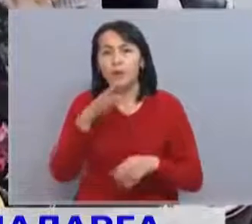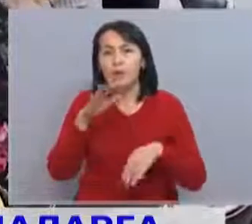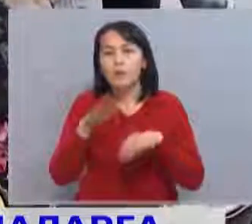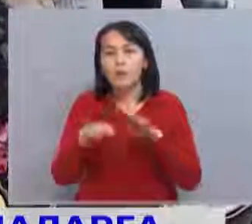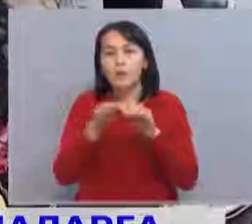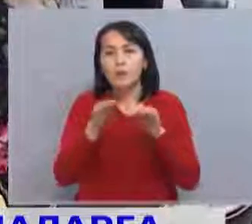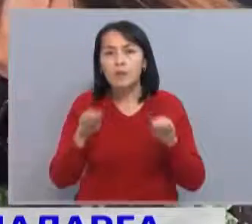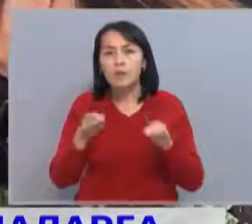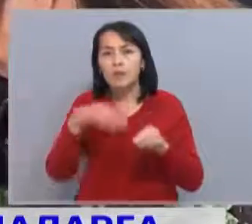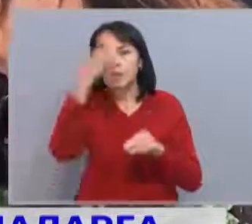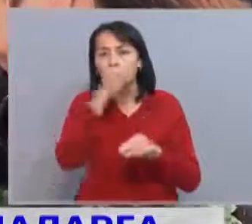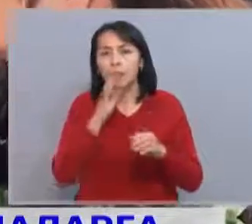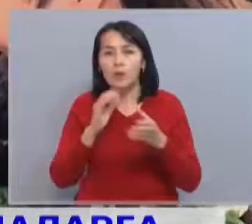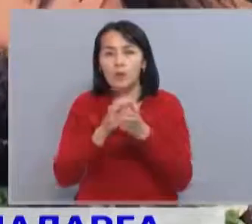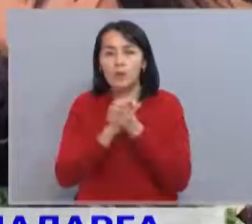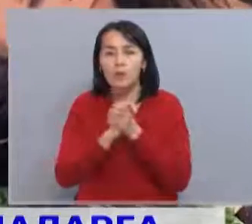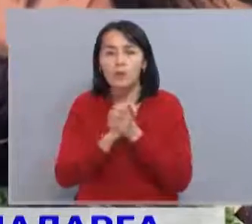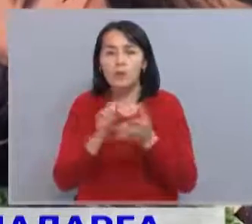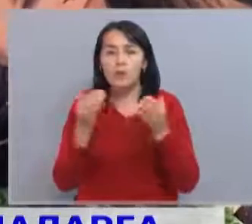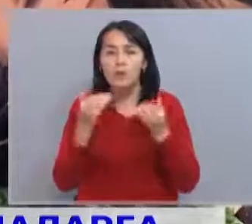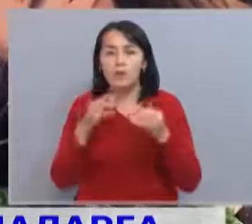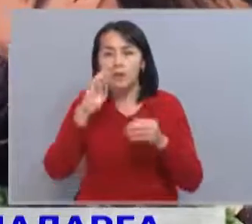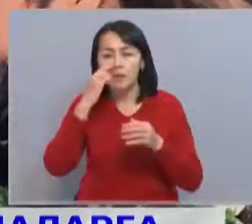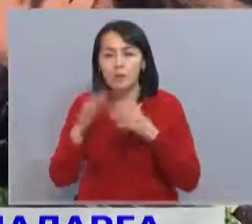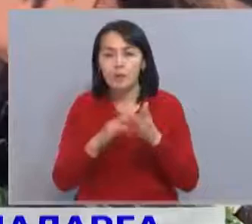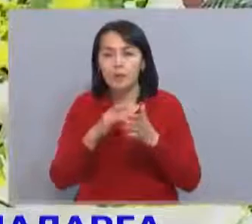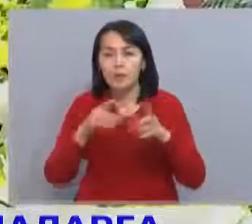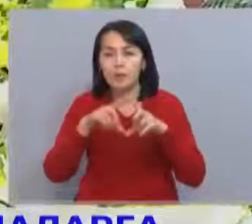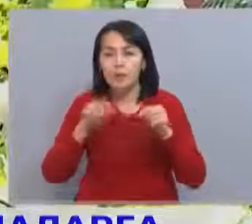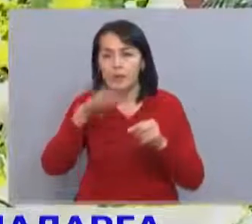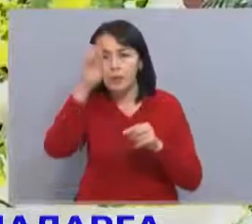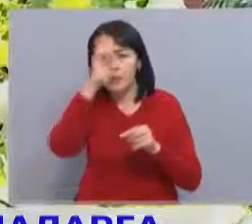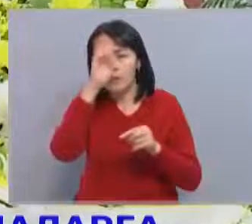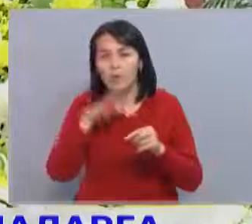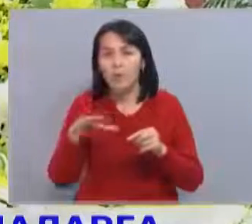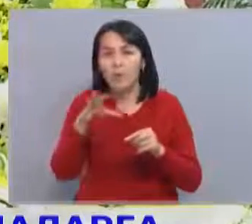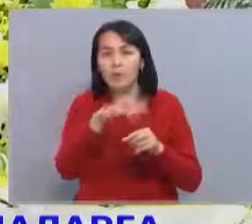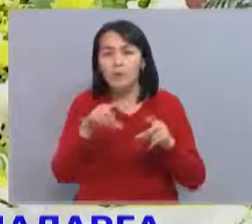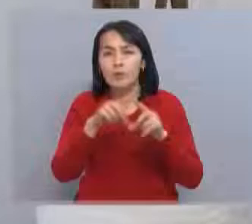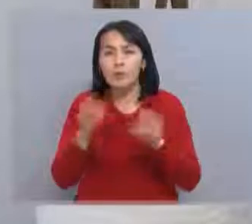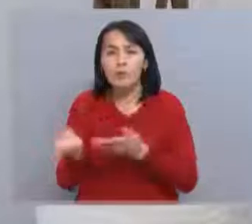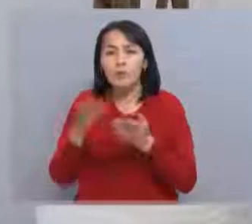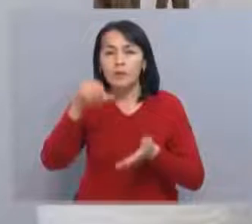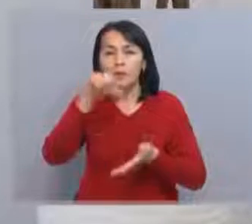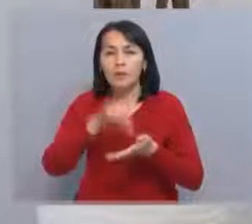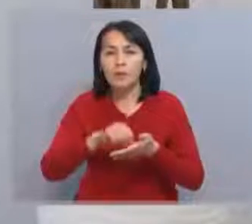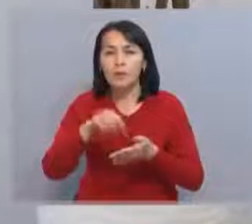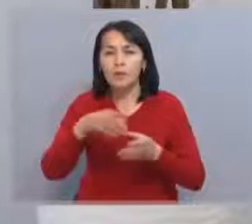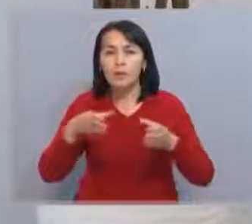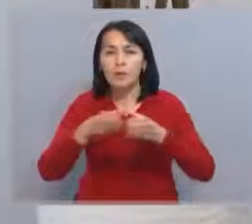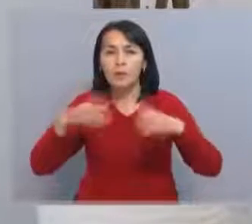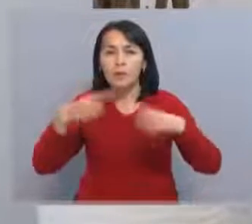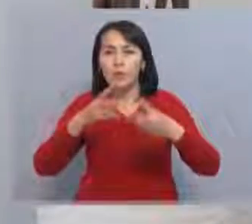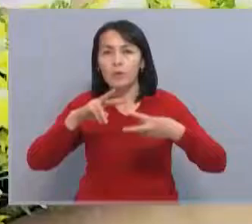балалар ата-аналар одағы республикалық қоғамдық бірлестігінің Шымкенттік филиалына еліміздегі барлық бөлімше өкілдері келіп қатысты. Олар одақ